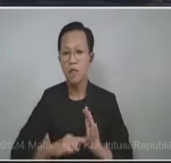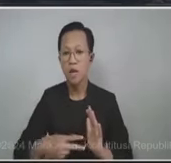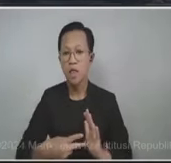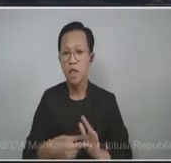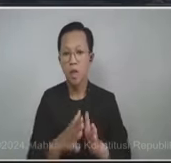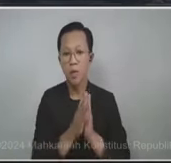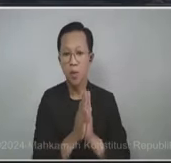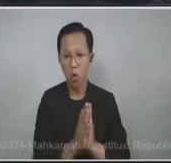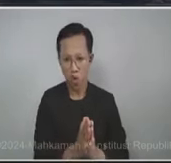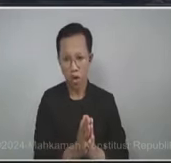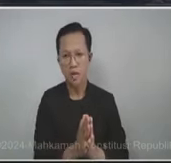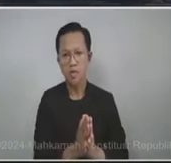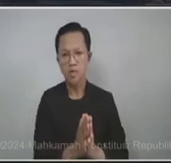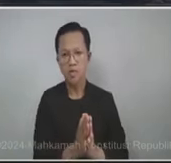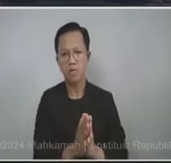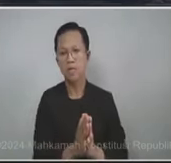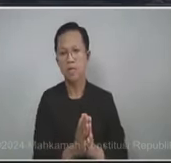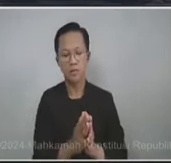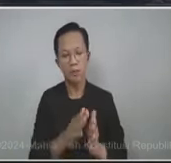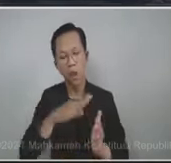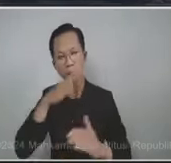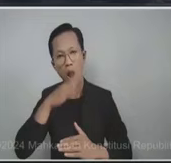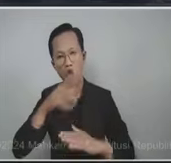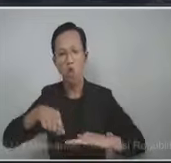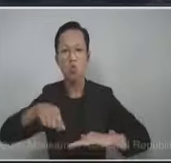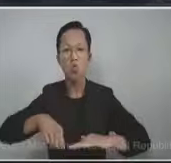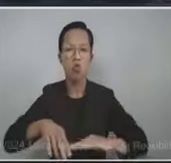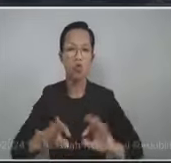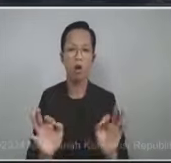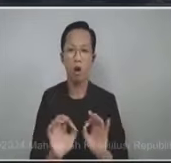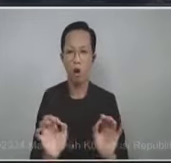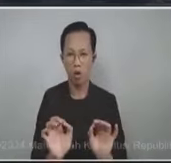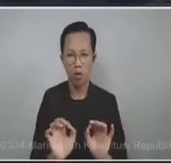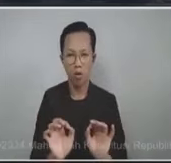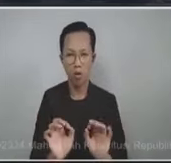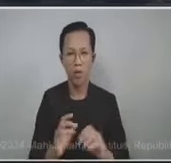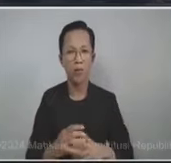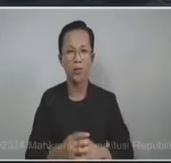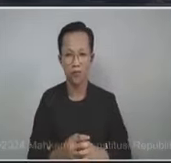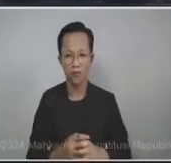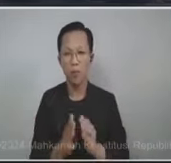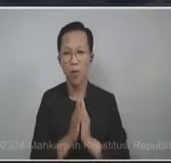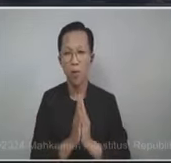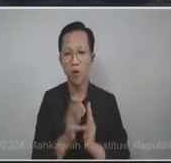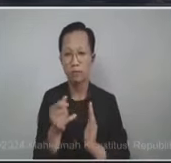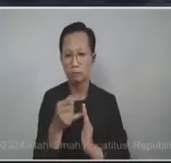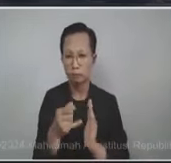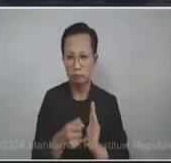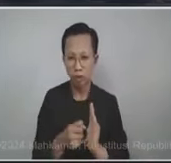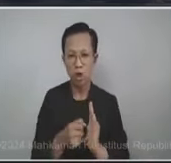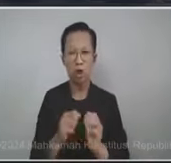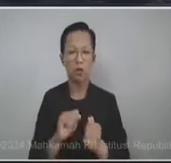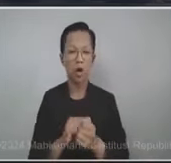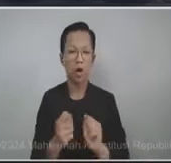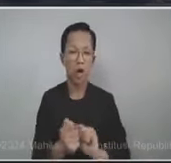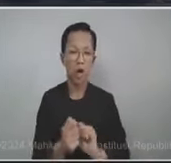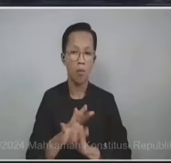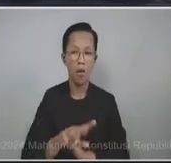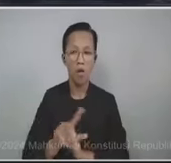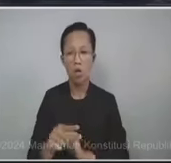harus dinyatakan tidak beralasan menurut hukum dalam pokok permohonan perkara nomor 41 Gar puar